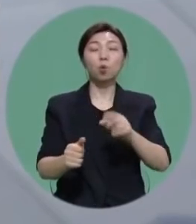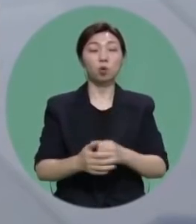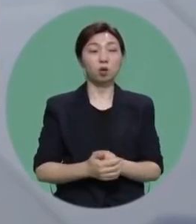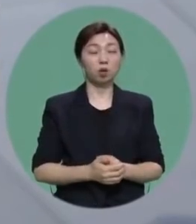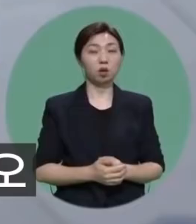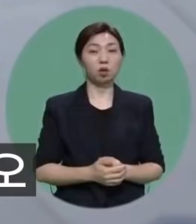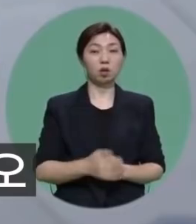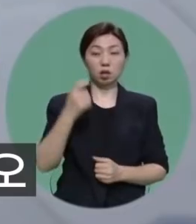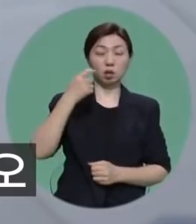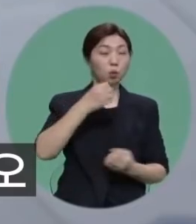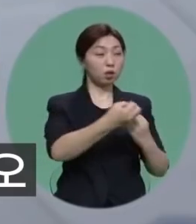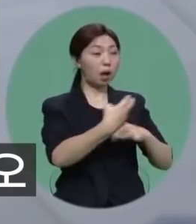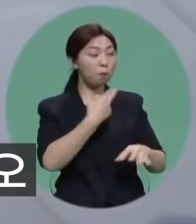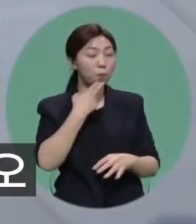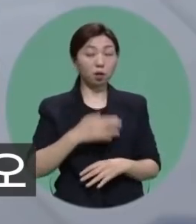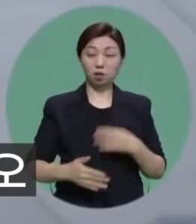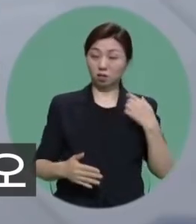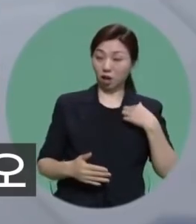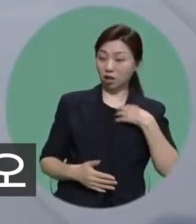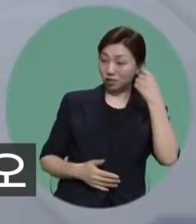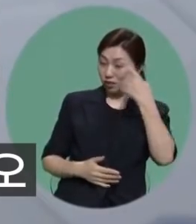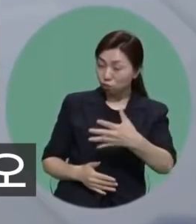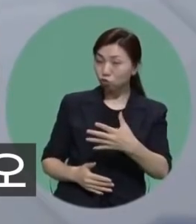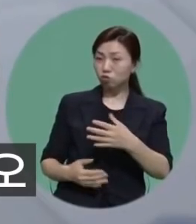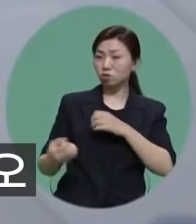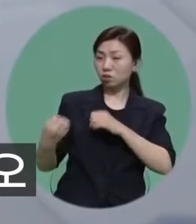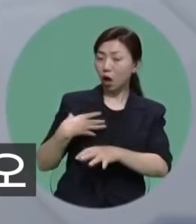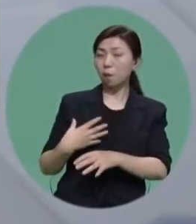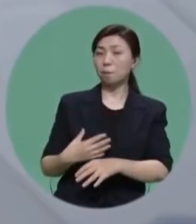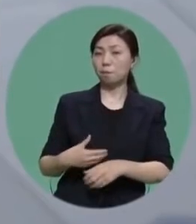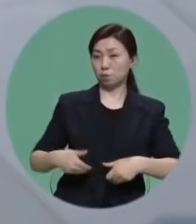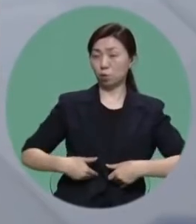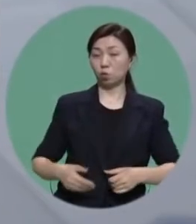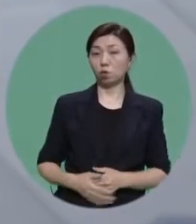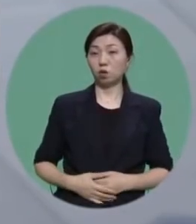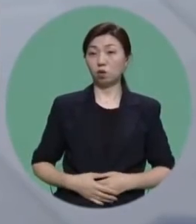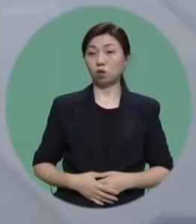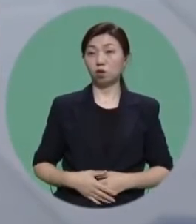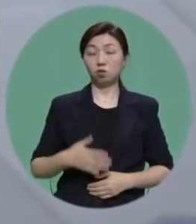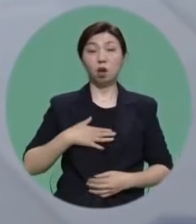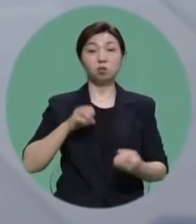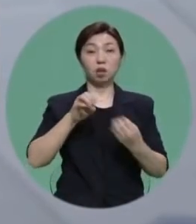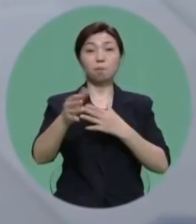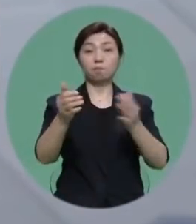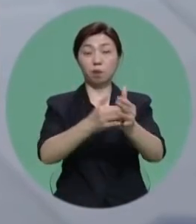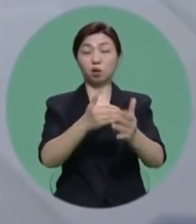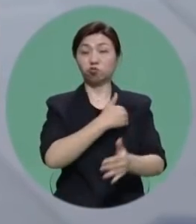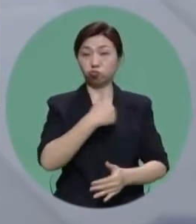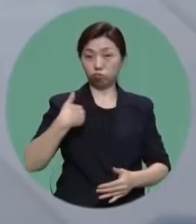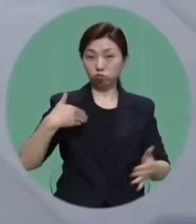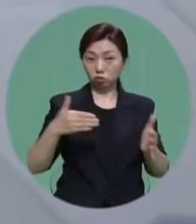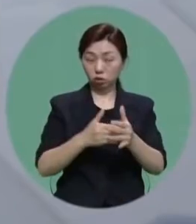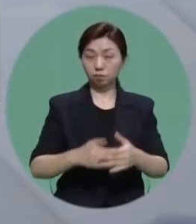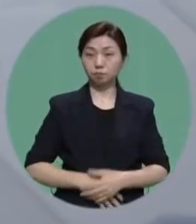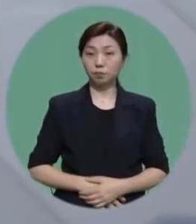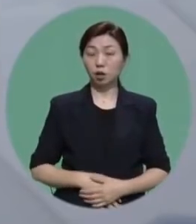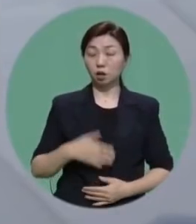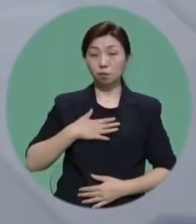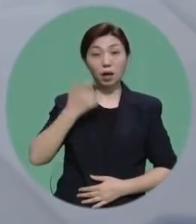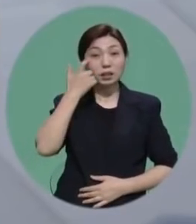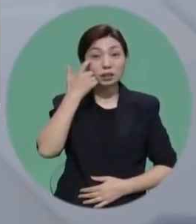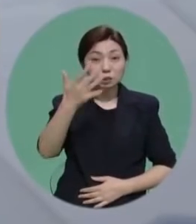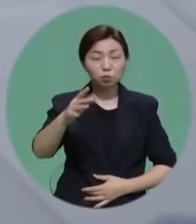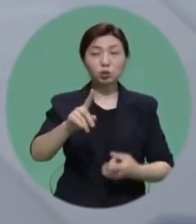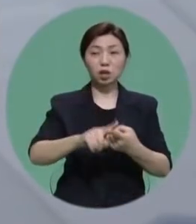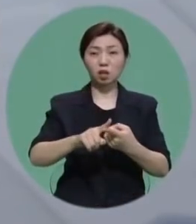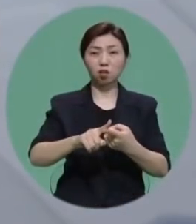질문하지 마시고 제가 질문한 거에 대해서 명확하게 답변을 좀 하십시오. 답이 그겁니다. 네. 답이. 그럼 제가 질문하면